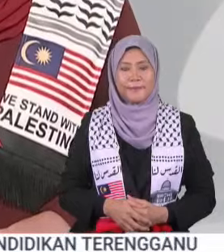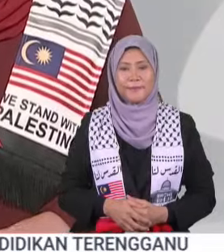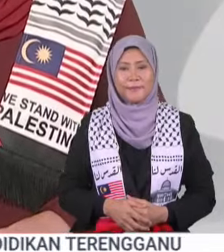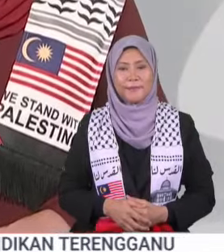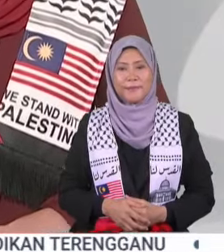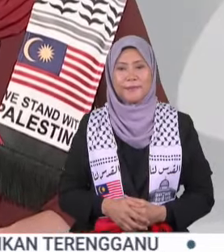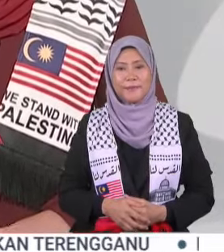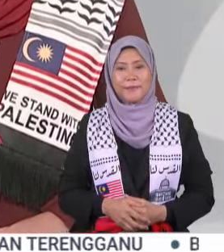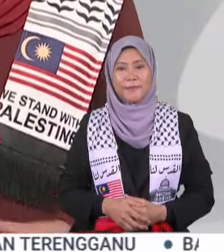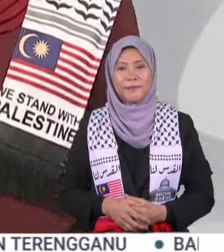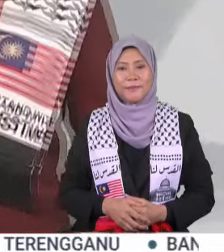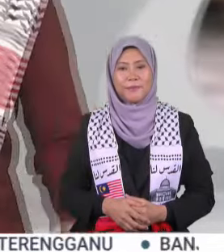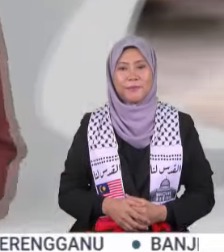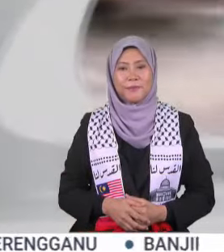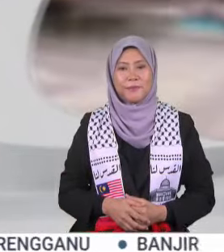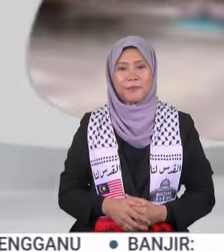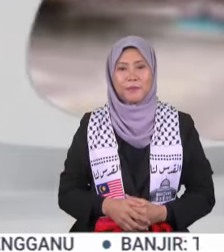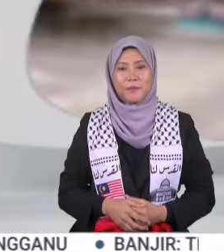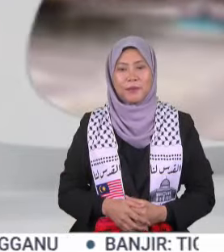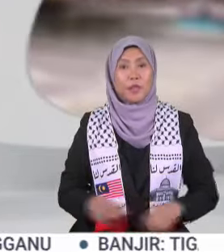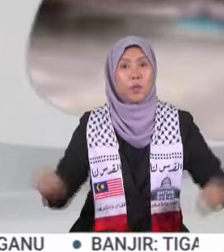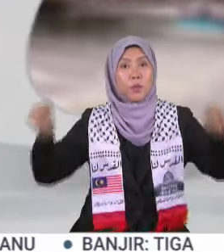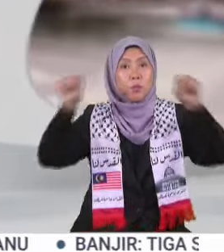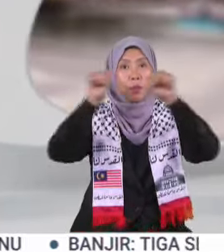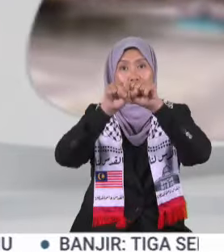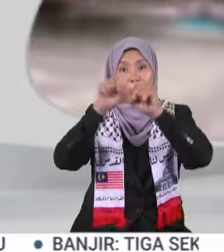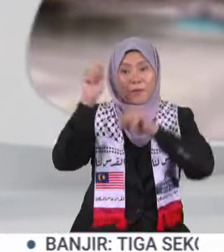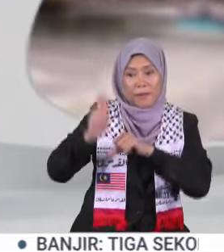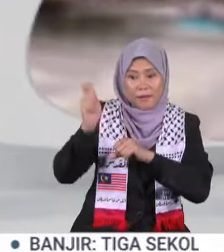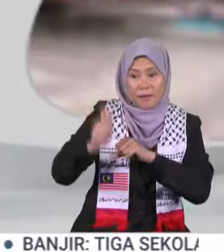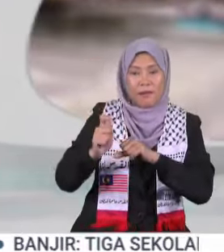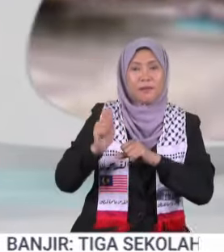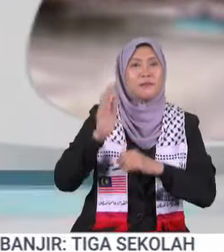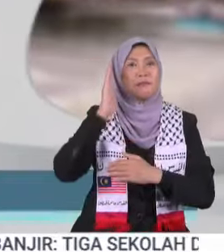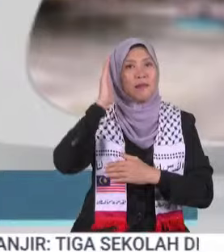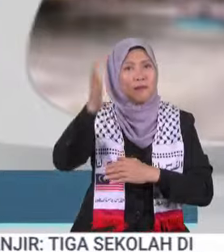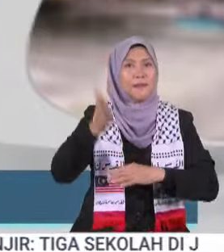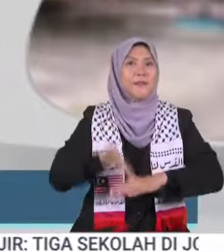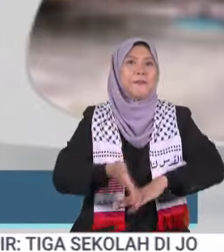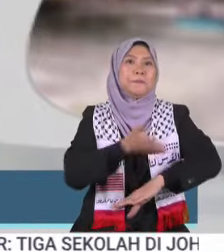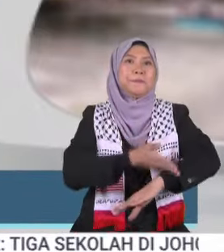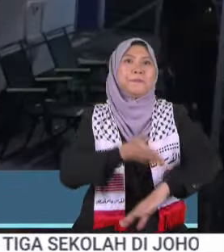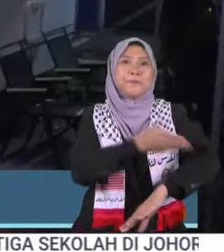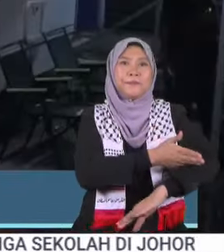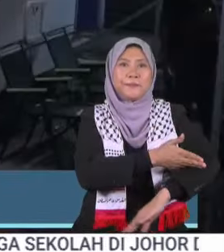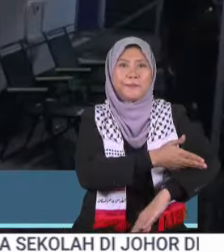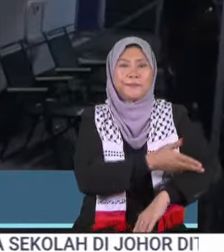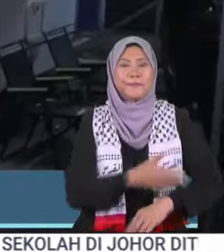Amalina dia Surau dan tandas antara kemudahan yang bakal ditambah